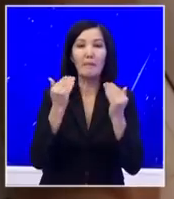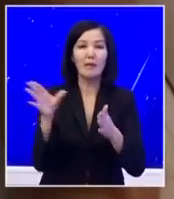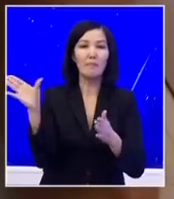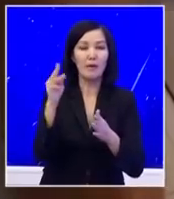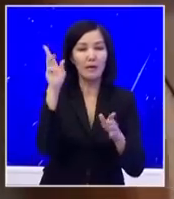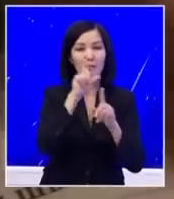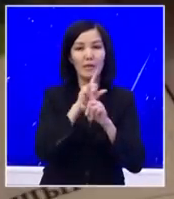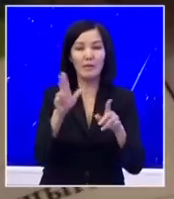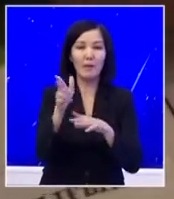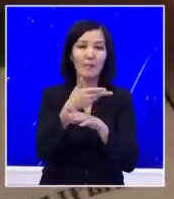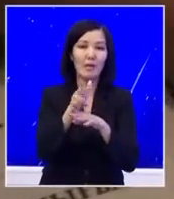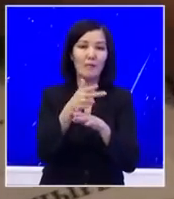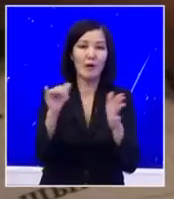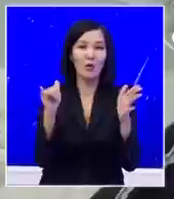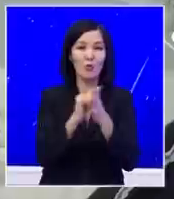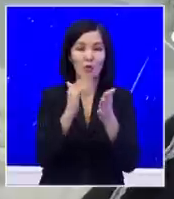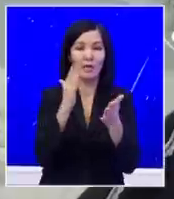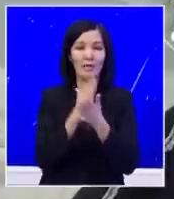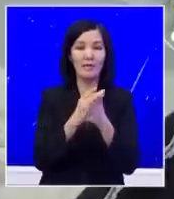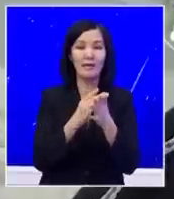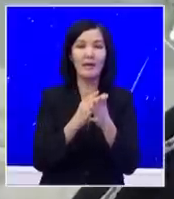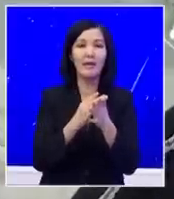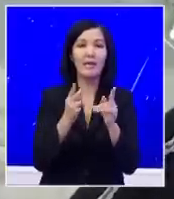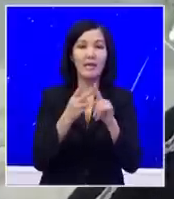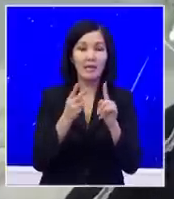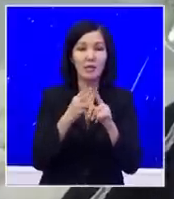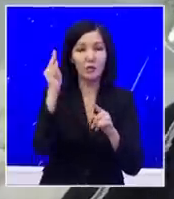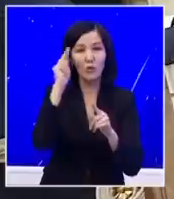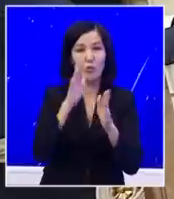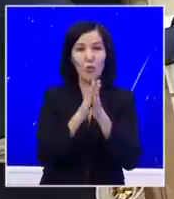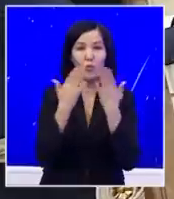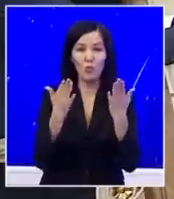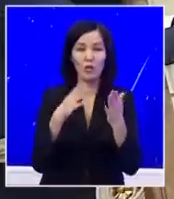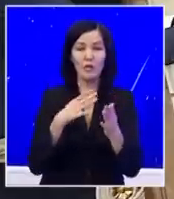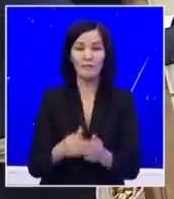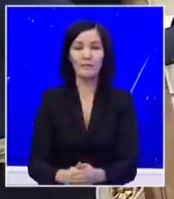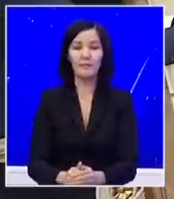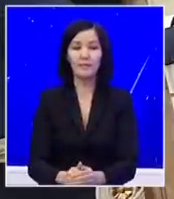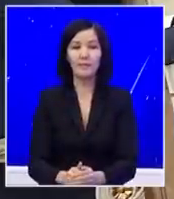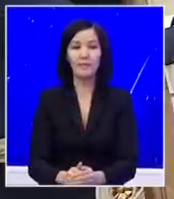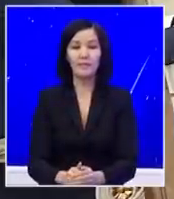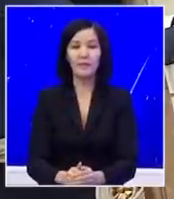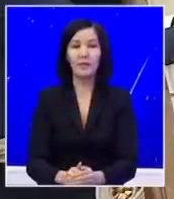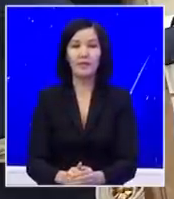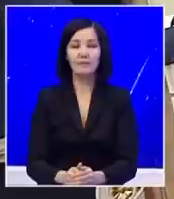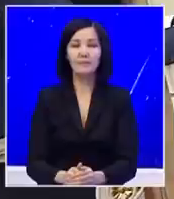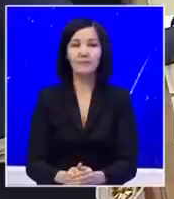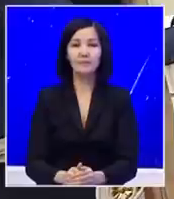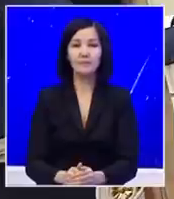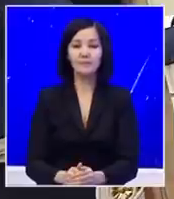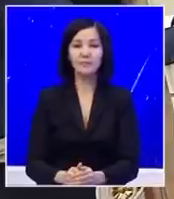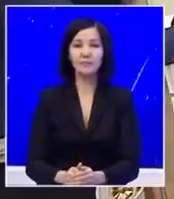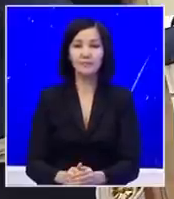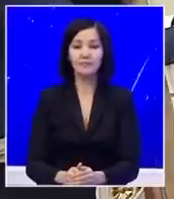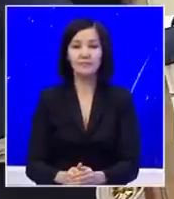барлық мектепте бейне бақылау жүйесі орнатылды. Ендігі мәселе оқулық. От качества учебников зависит качество образования. Это